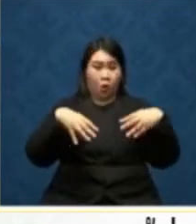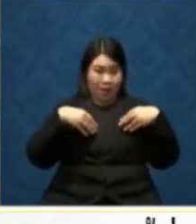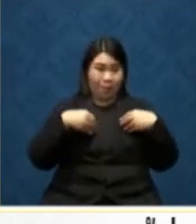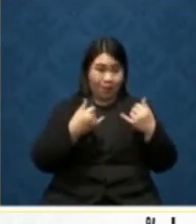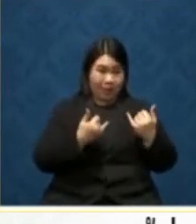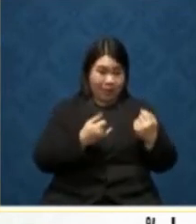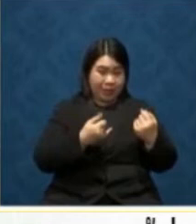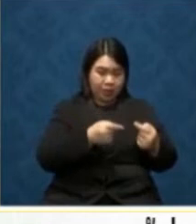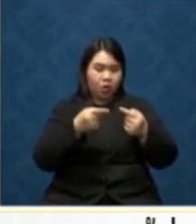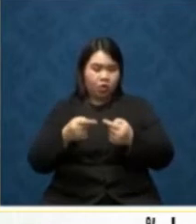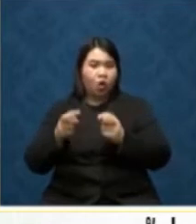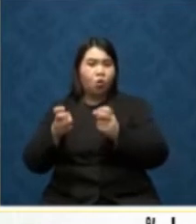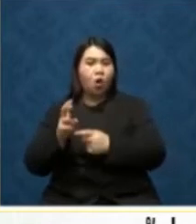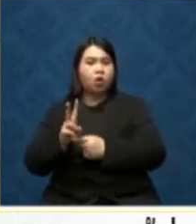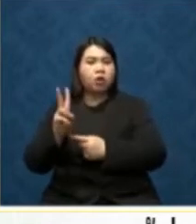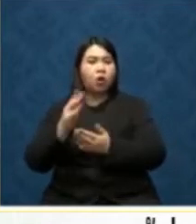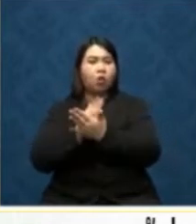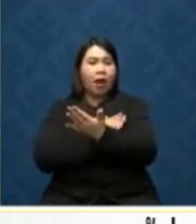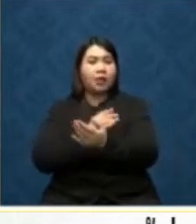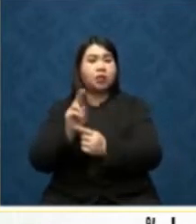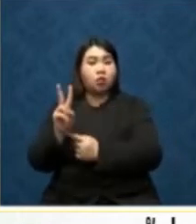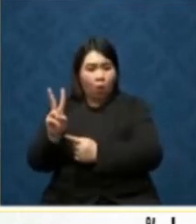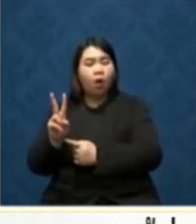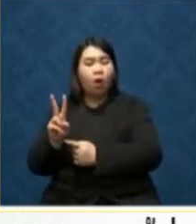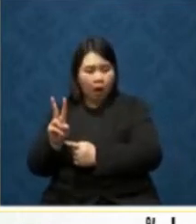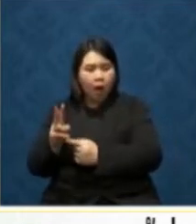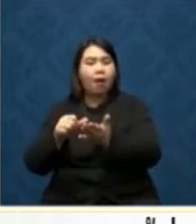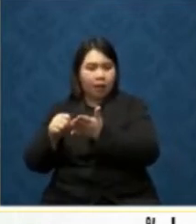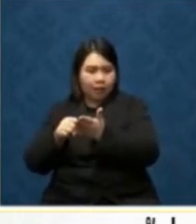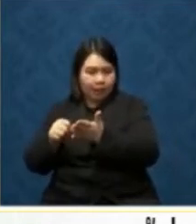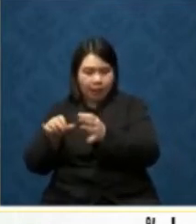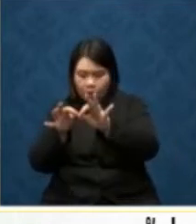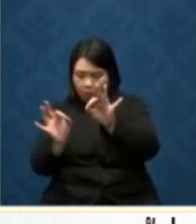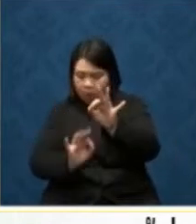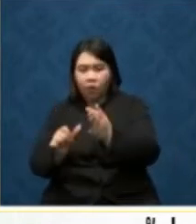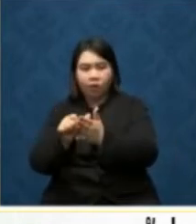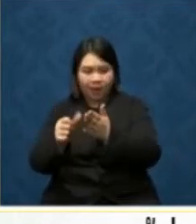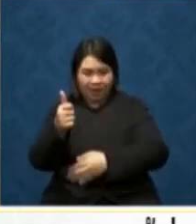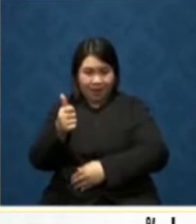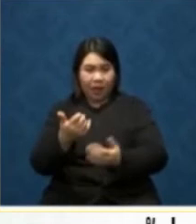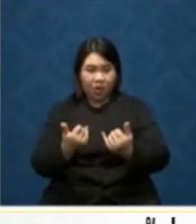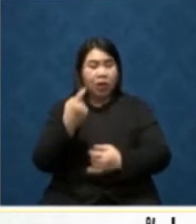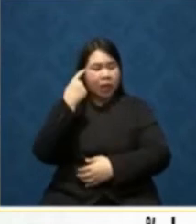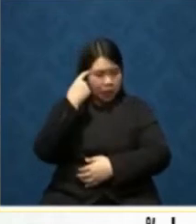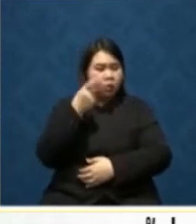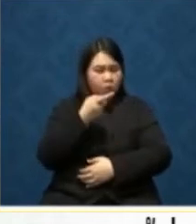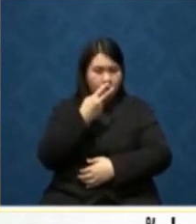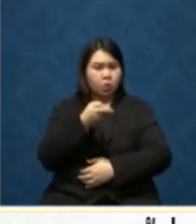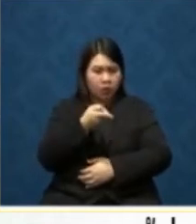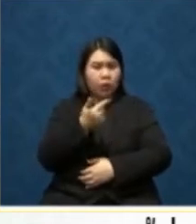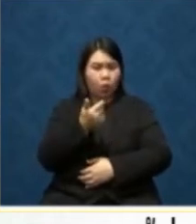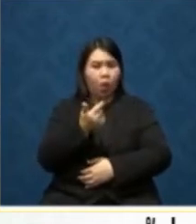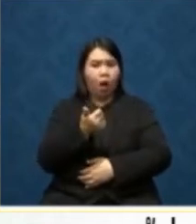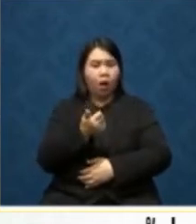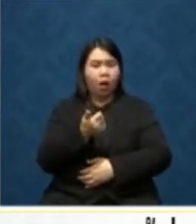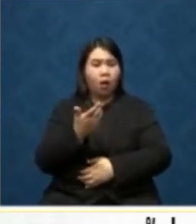คผมคว